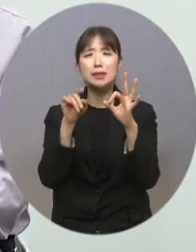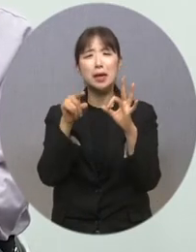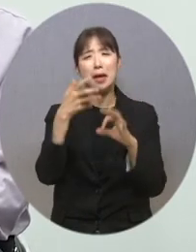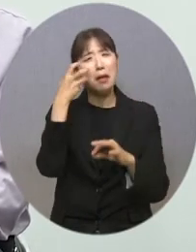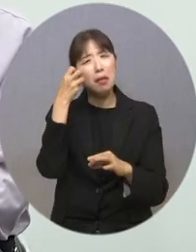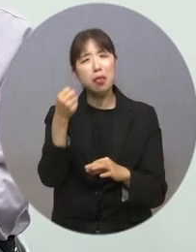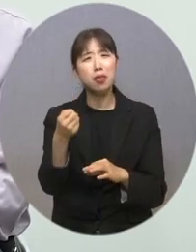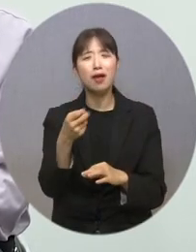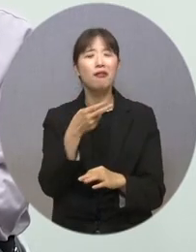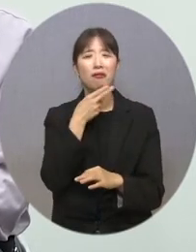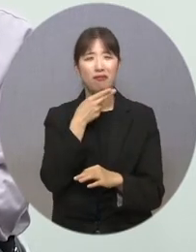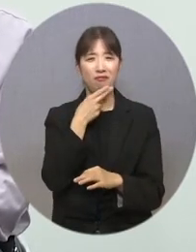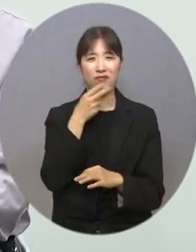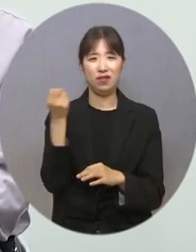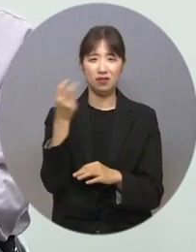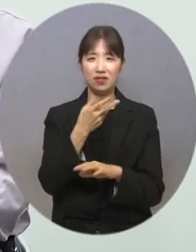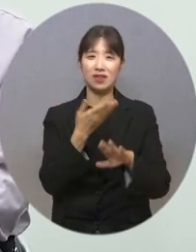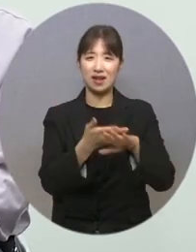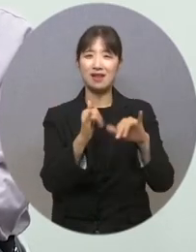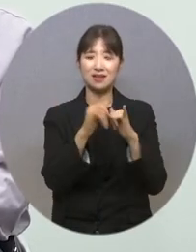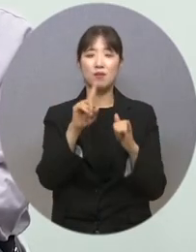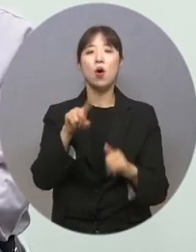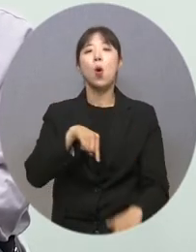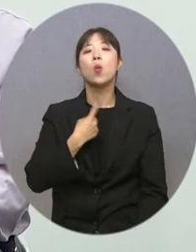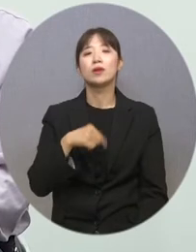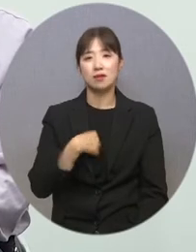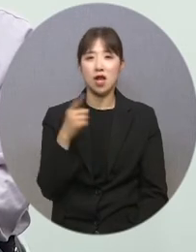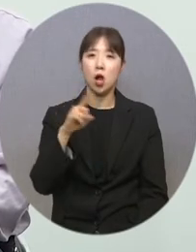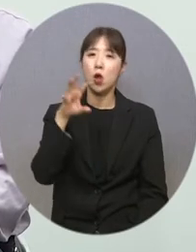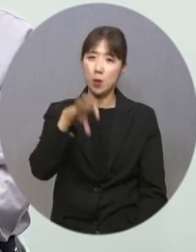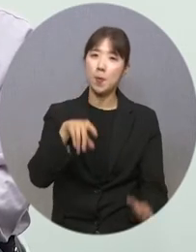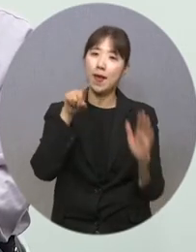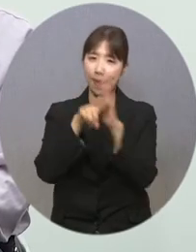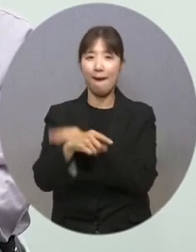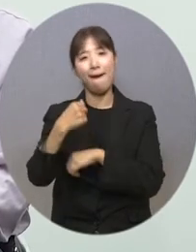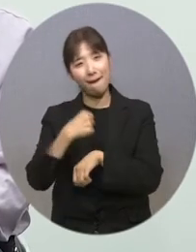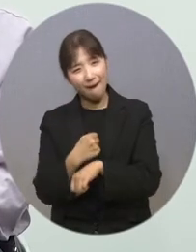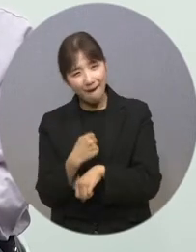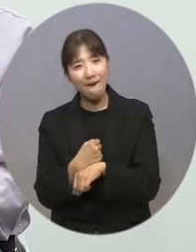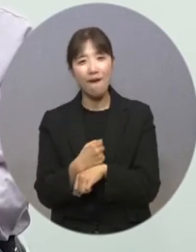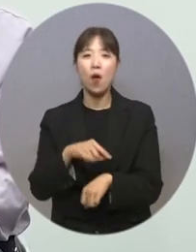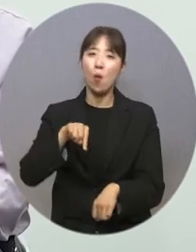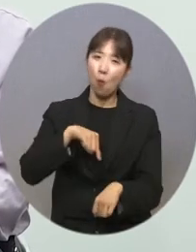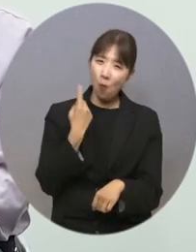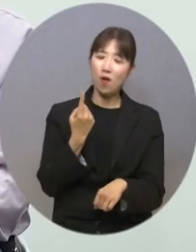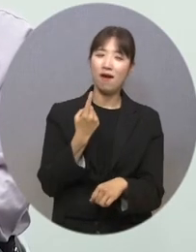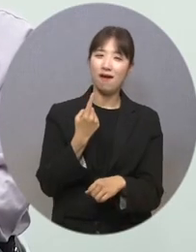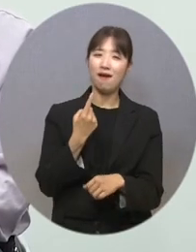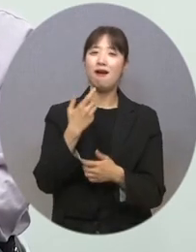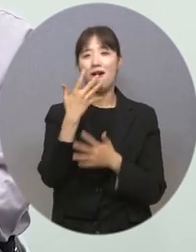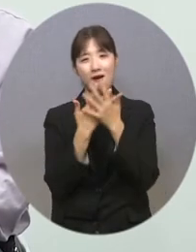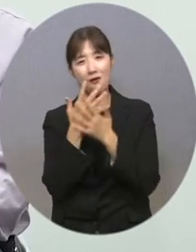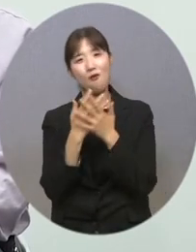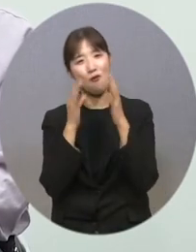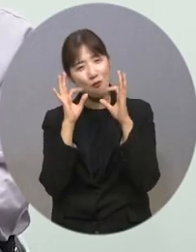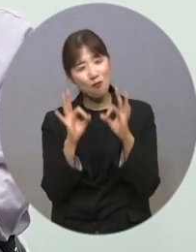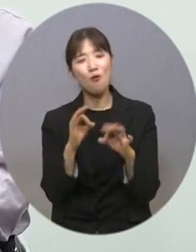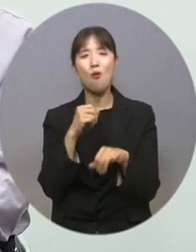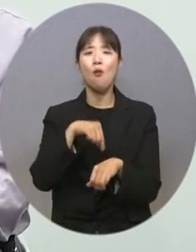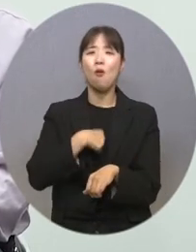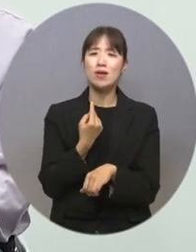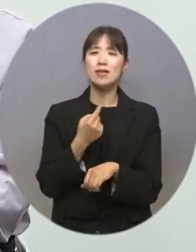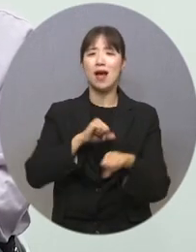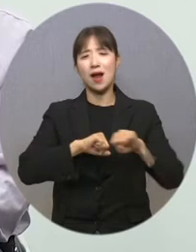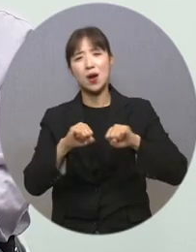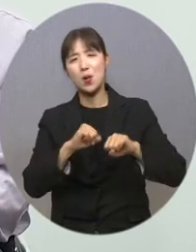적기 때문에 그리고 뭐 넘들은 혼자 어딘가를 가본 다는거 혼자 어 영화도 보고 굉장할 씨는 것들이